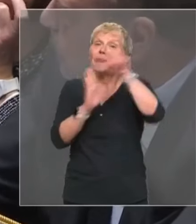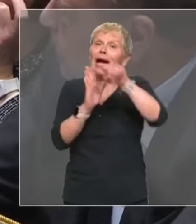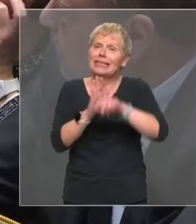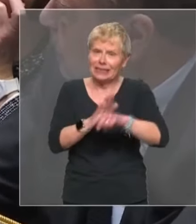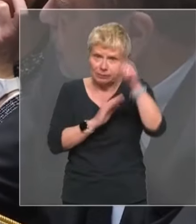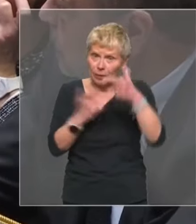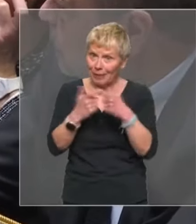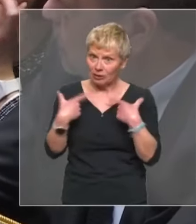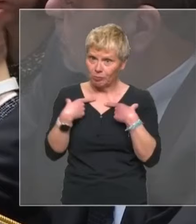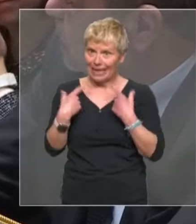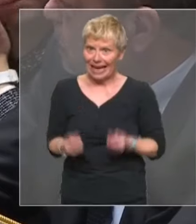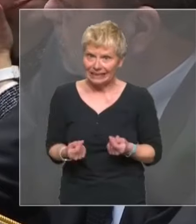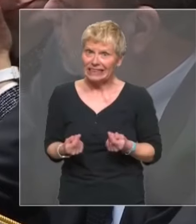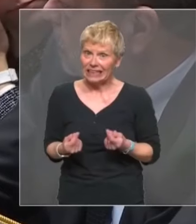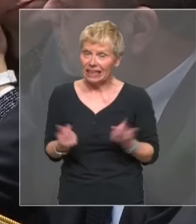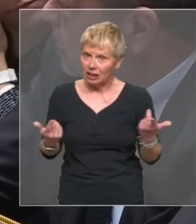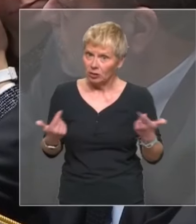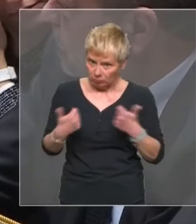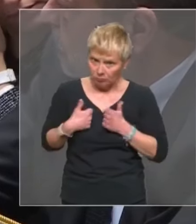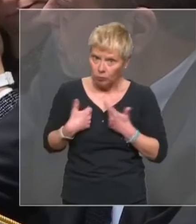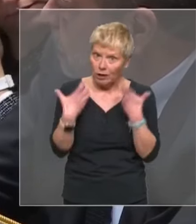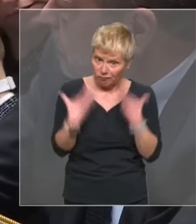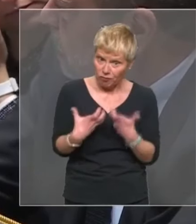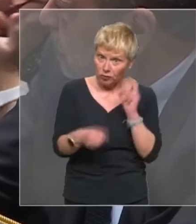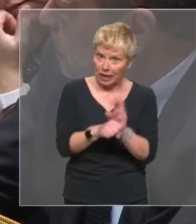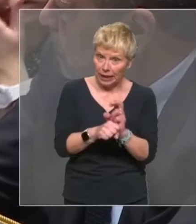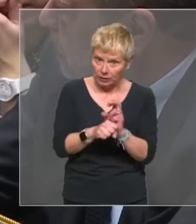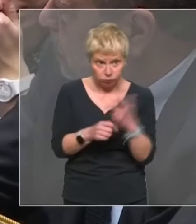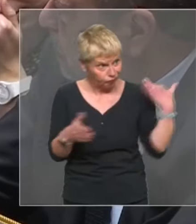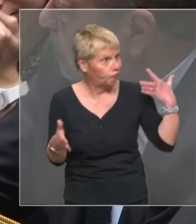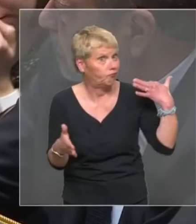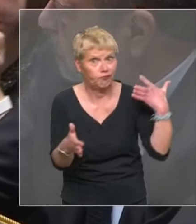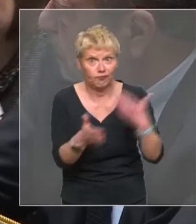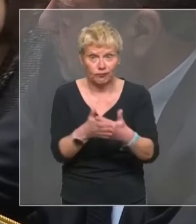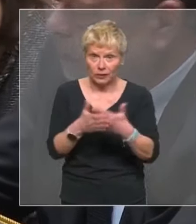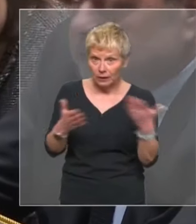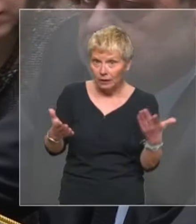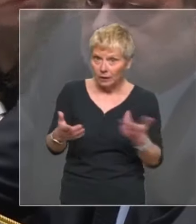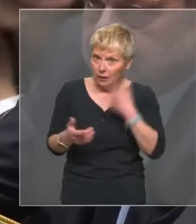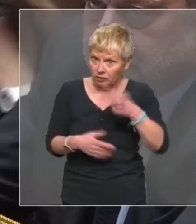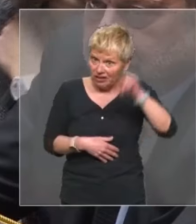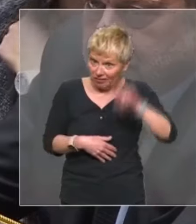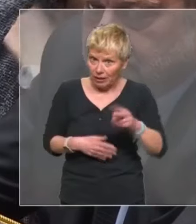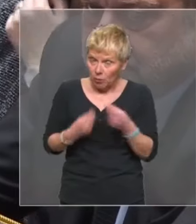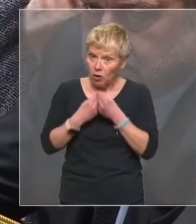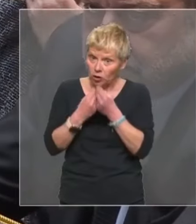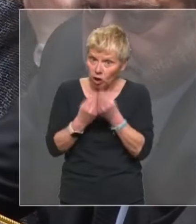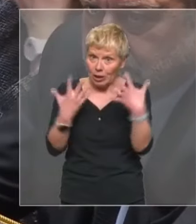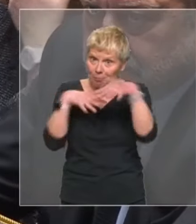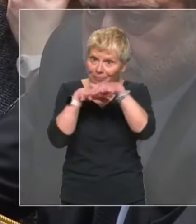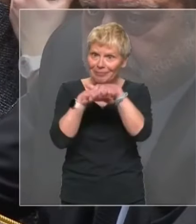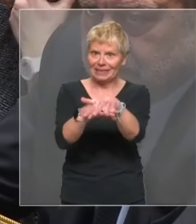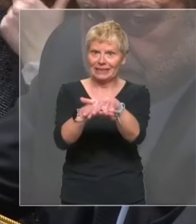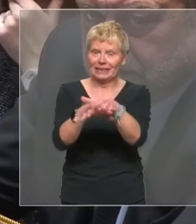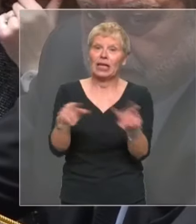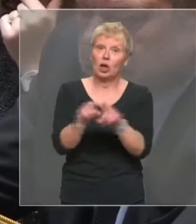ceux de la laïcité auquel je suis profondément attaché et depuis longtemps car il s'agit vraiment de la réussite de la mixité et de